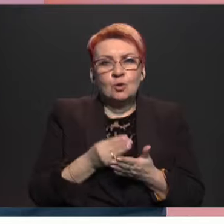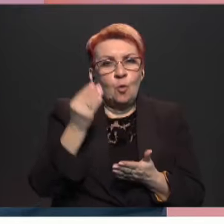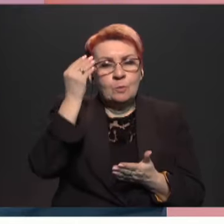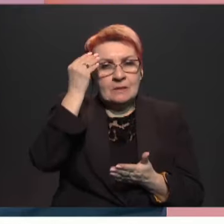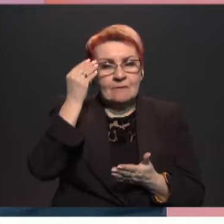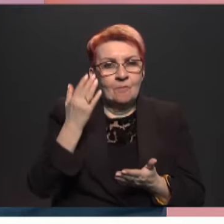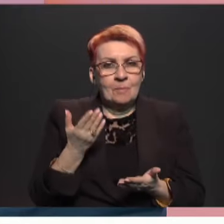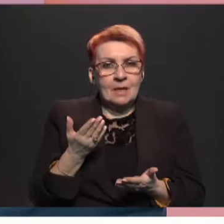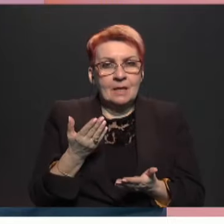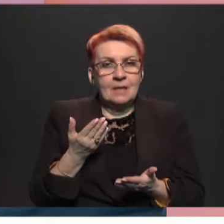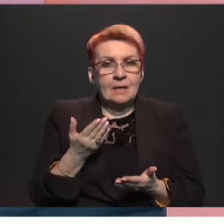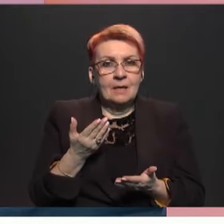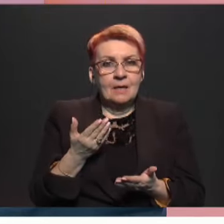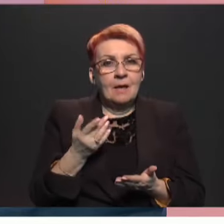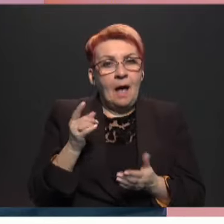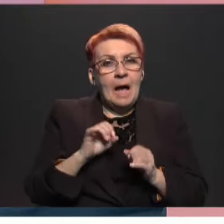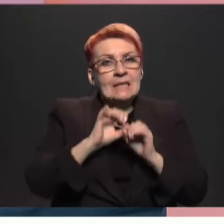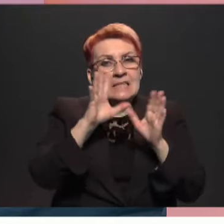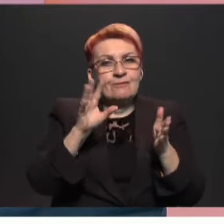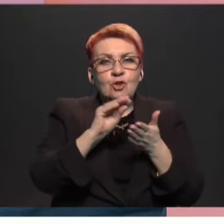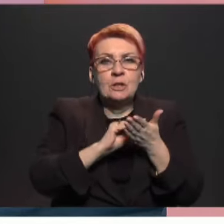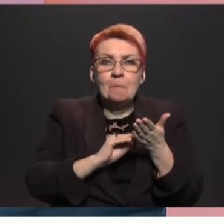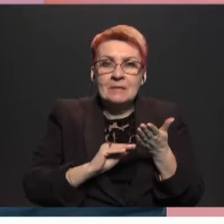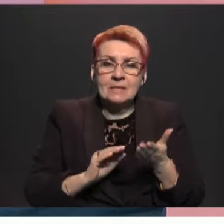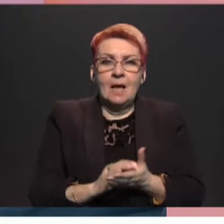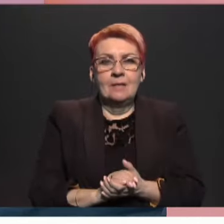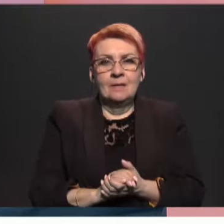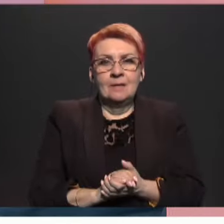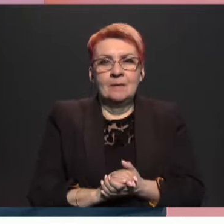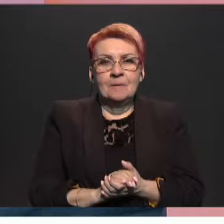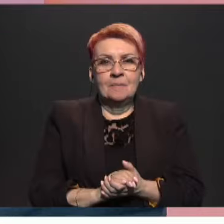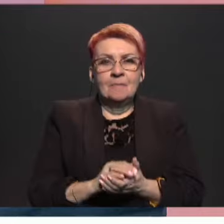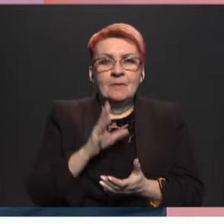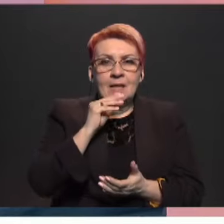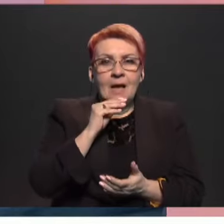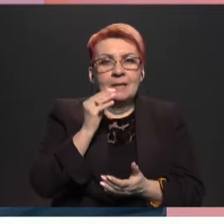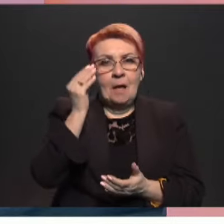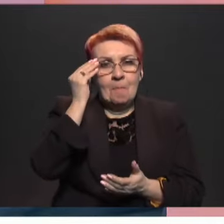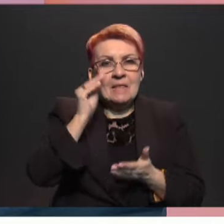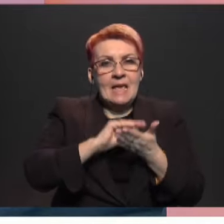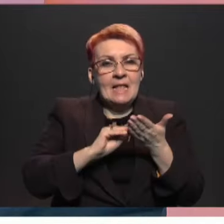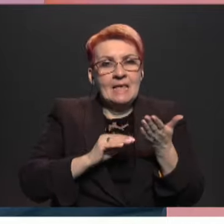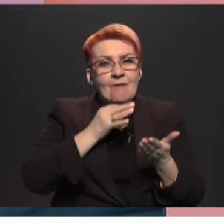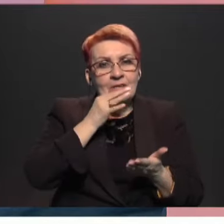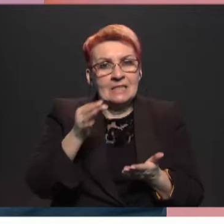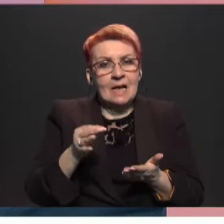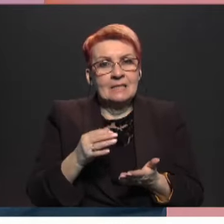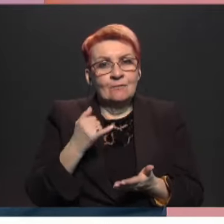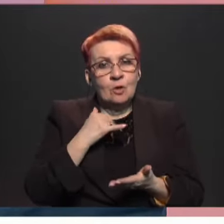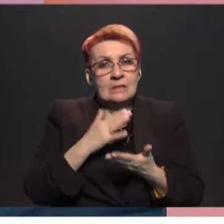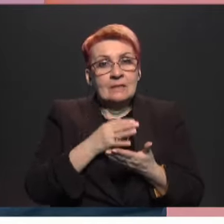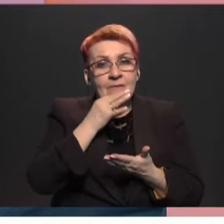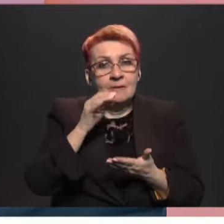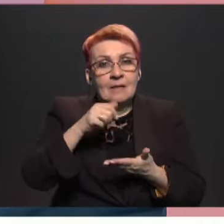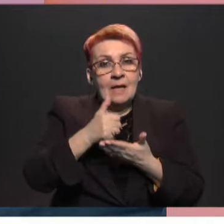а должны основываться на Священном Писании, когда какие-то вот мнения высказываем. В этом отношении у нас есть